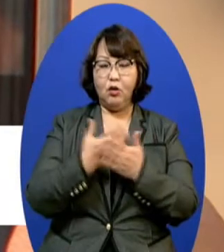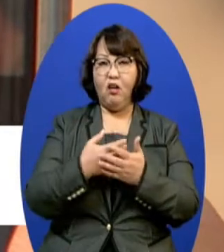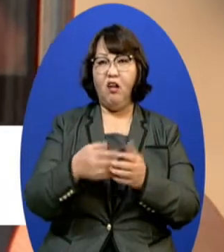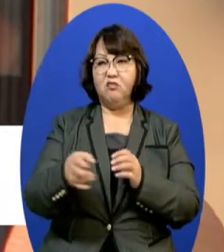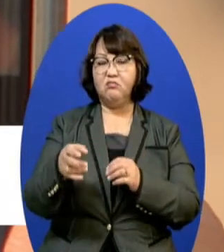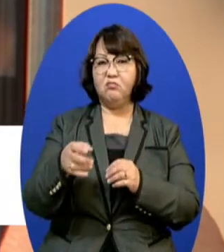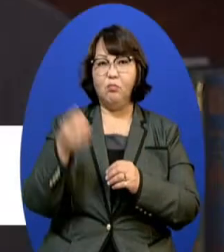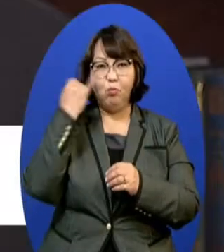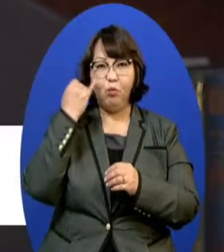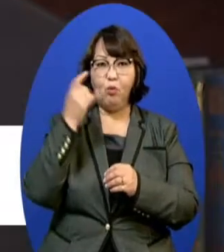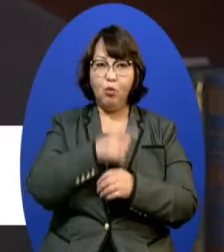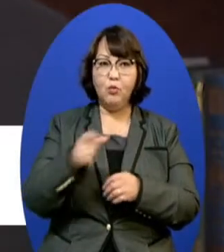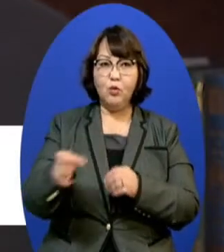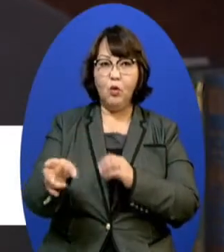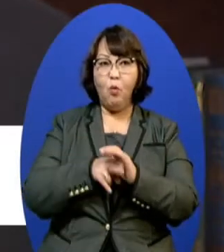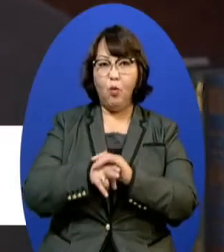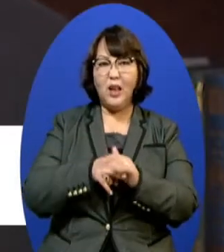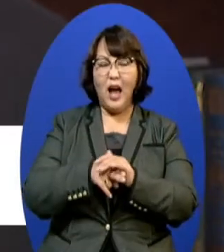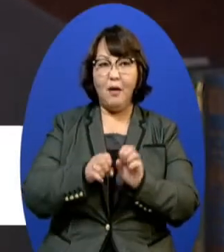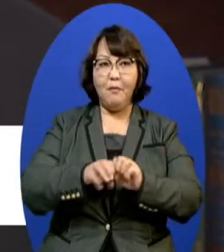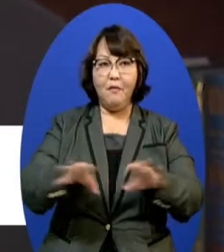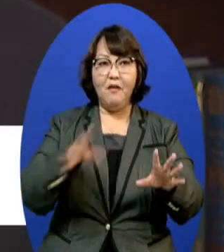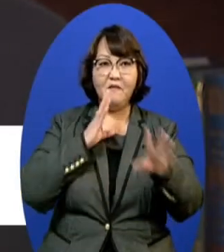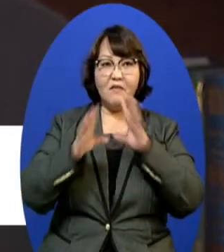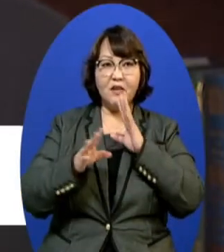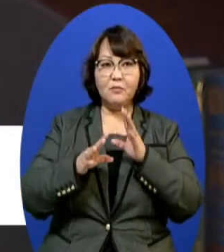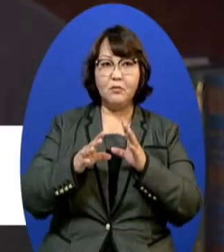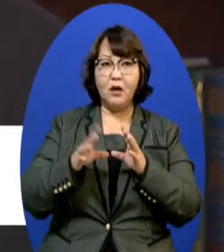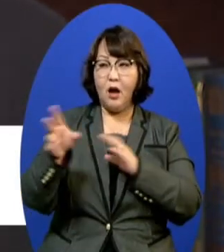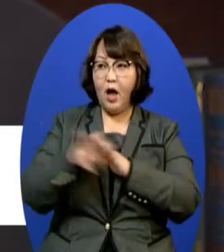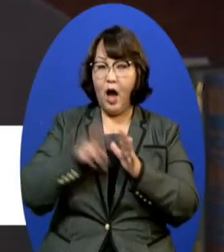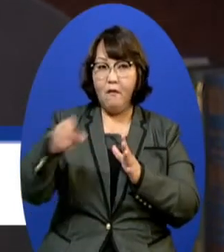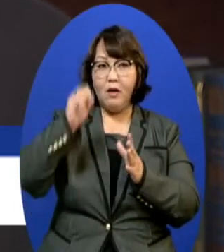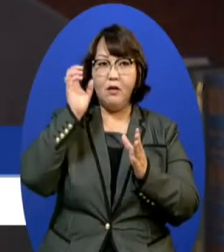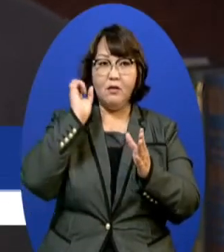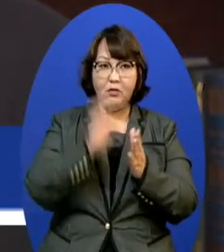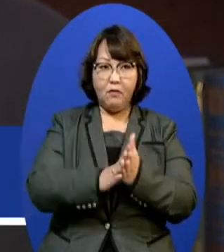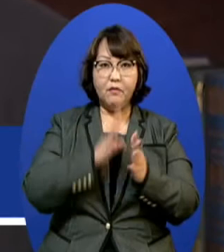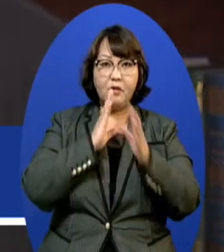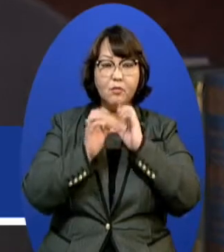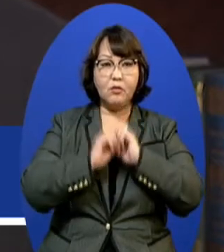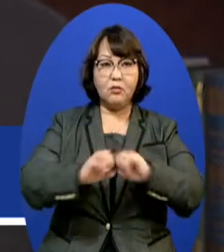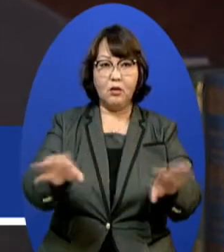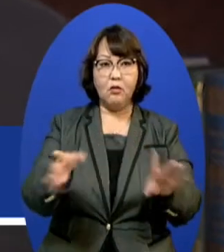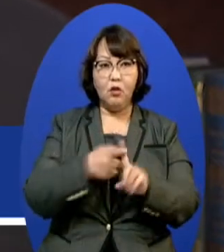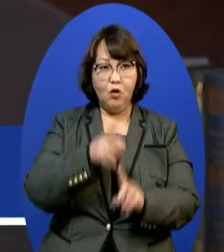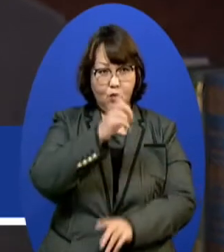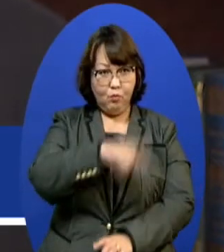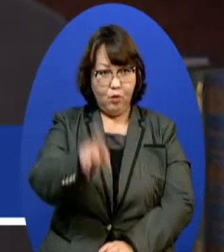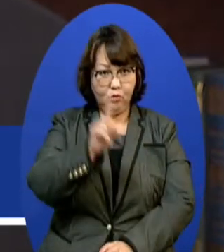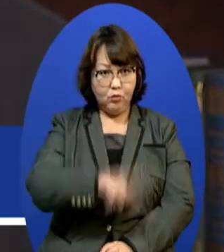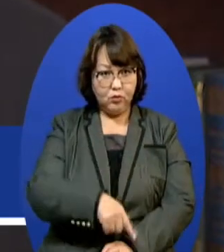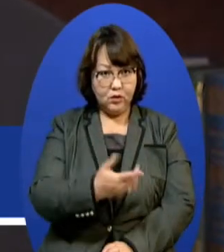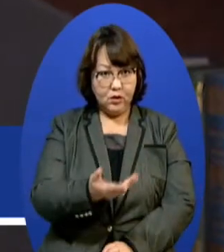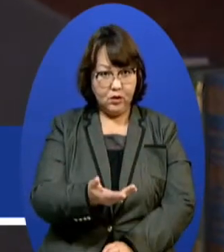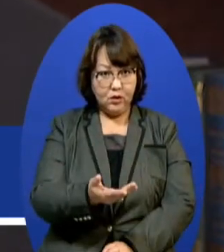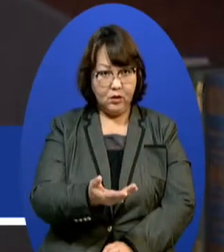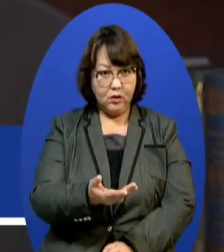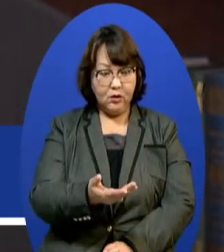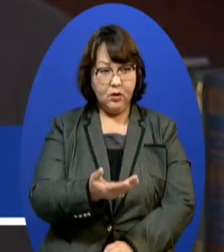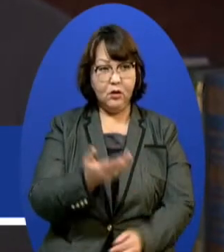хэвээр байна. Нэг залуу фейсбүүкээр татаа тавьчихсан байсан багхгүй. Бид нэг холбогдож хэлсэн. Ингээ таа болохгүй шүү дээ. Энэ киноны